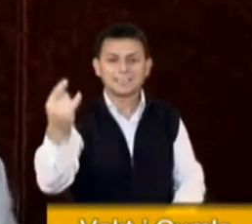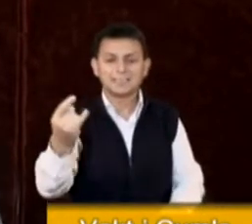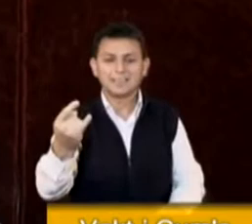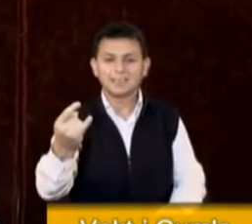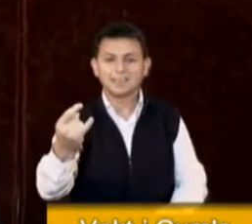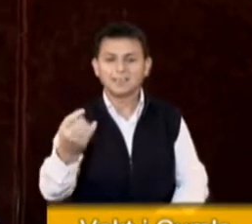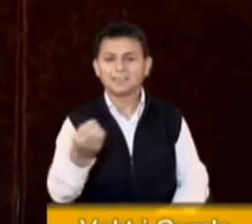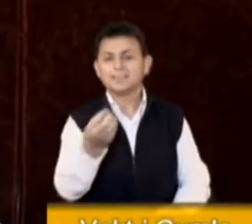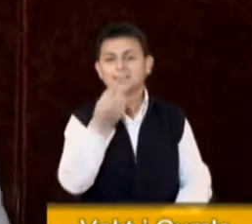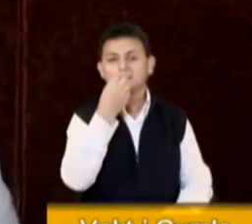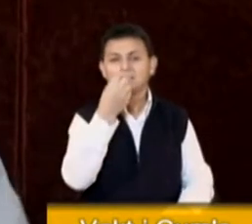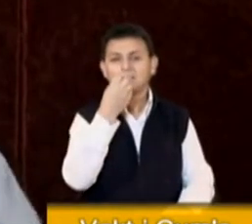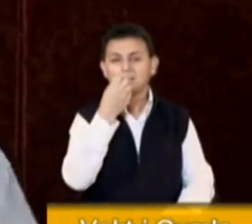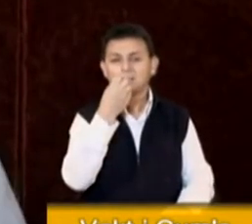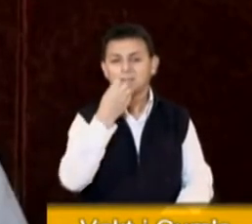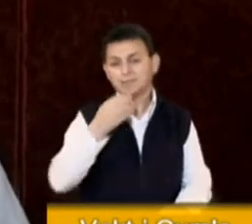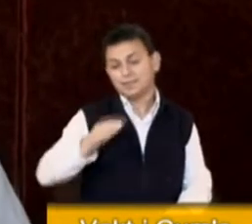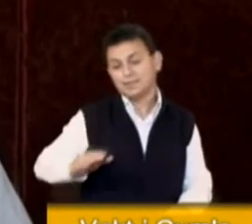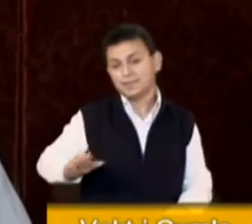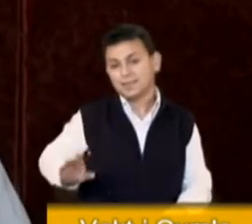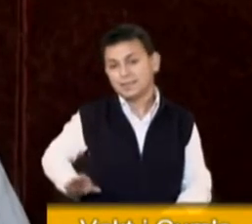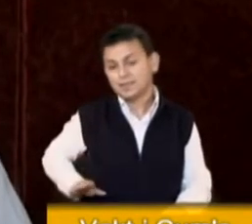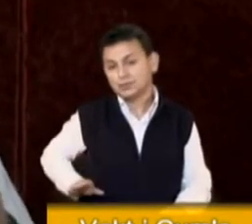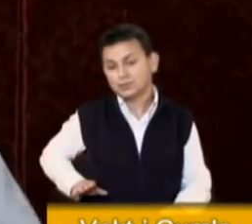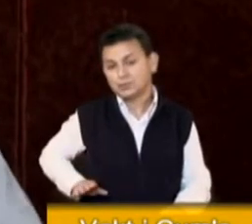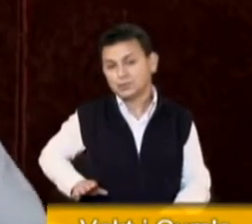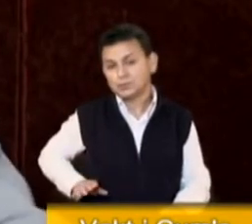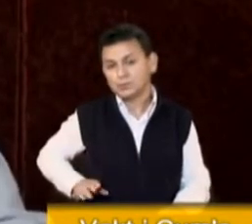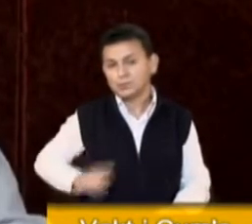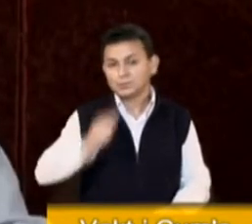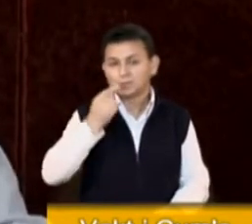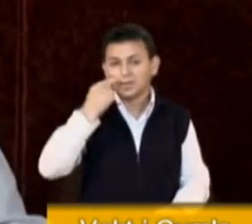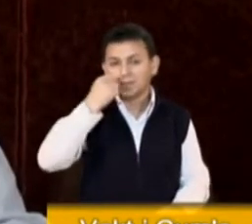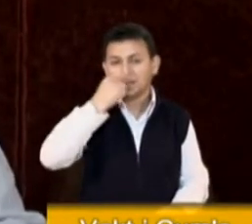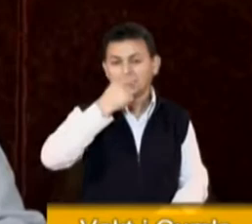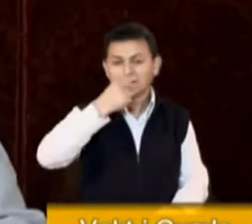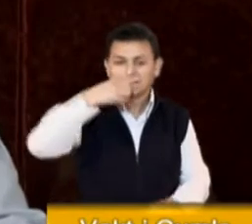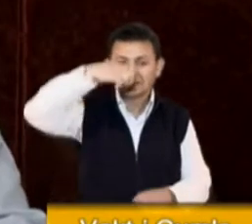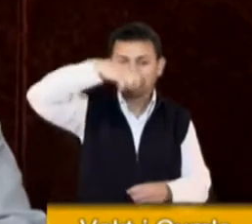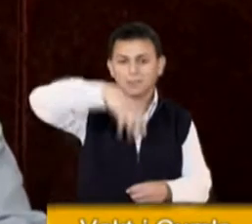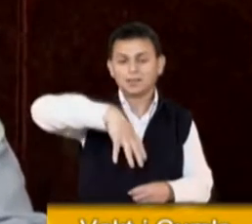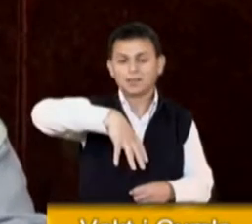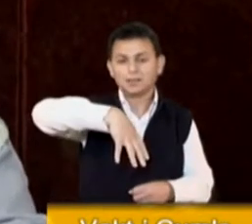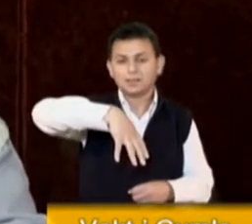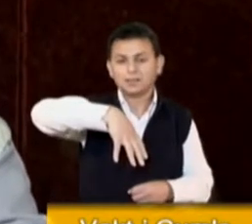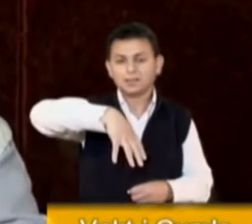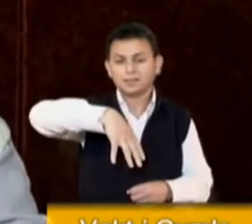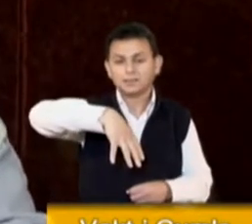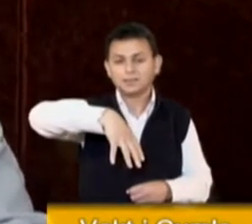ağzına bırakır. İşte bir yuvanın kuşu yok olursa, o